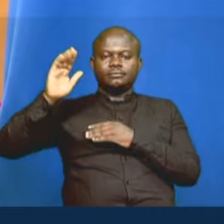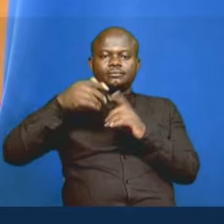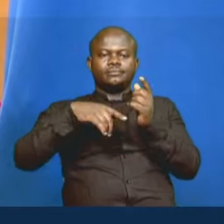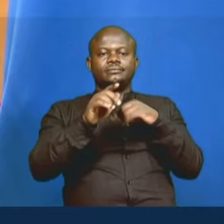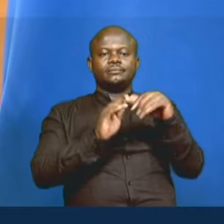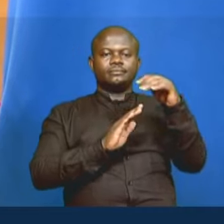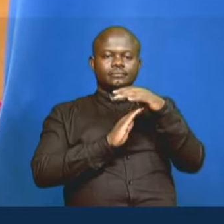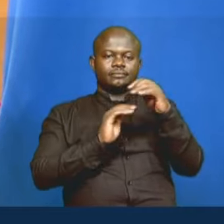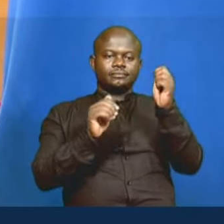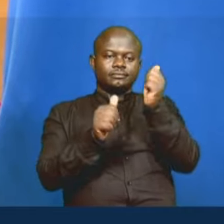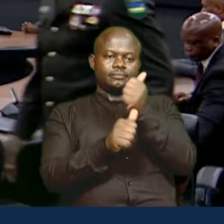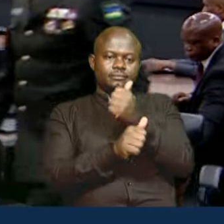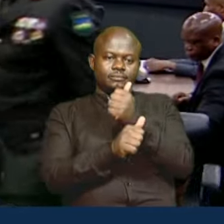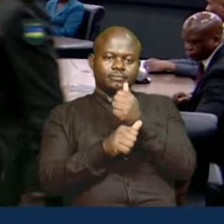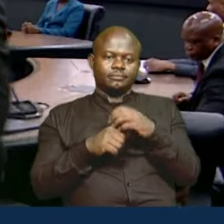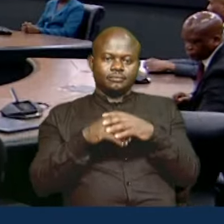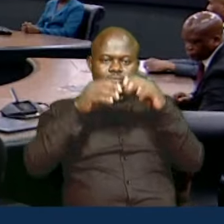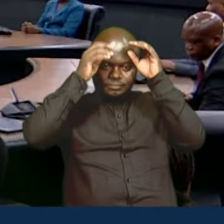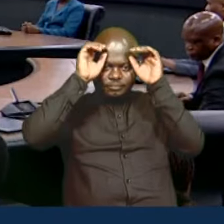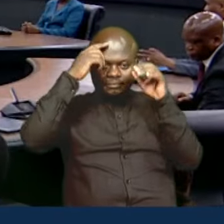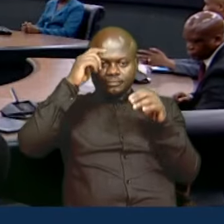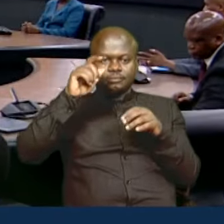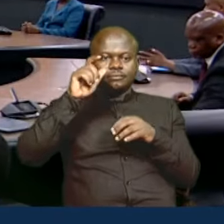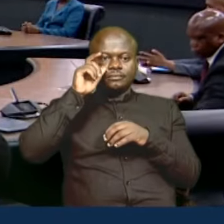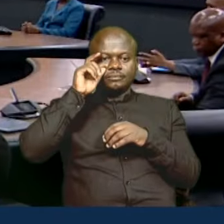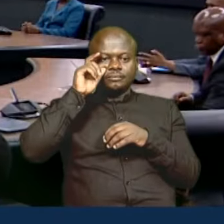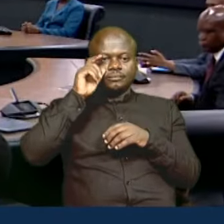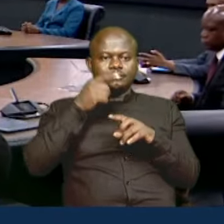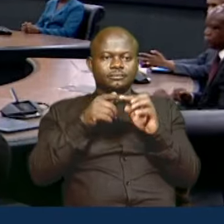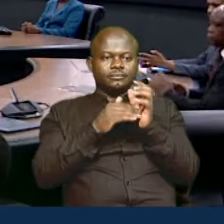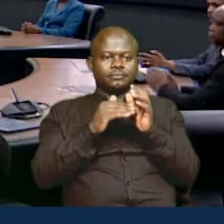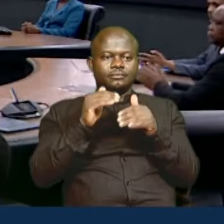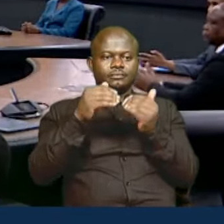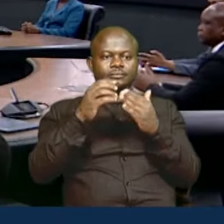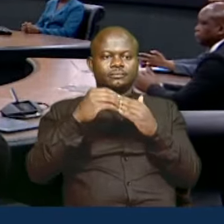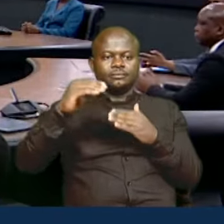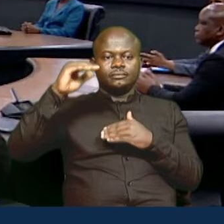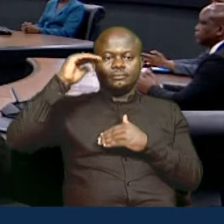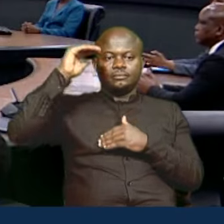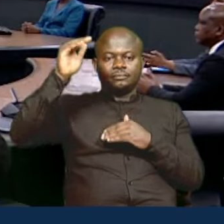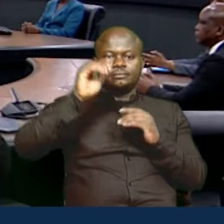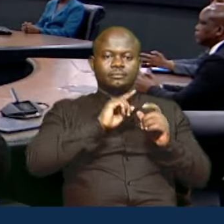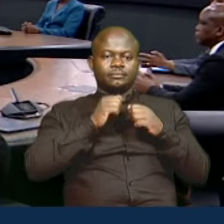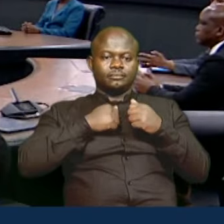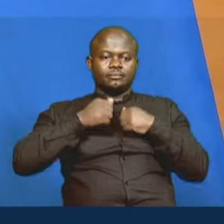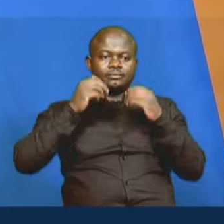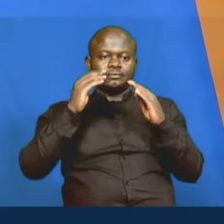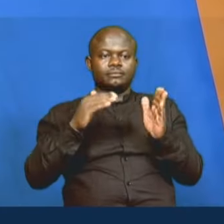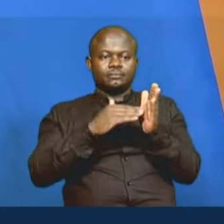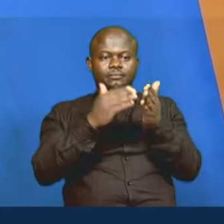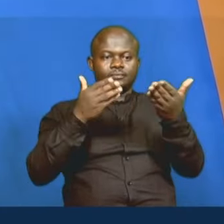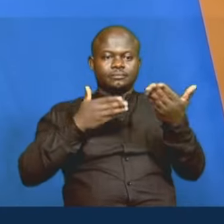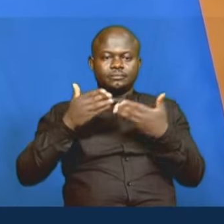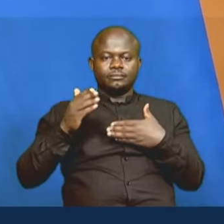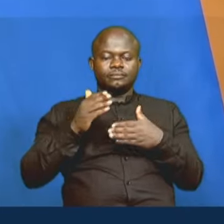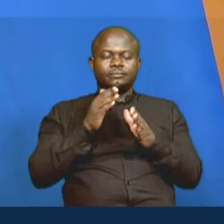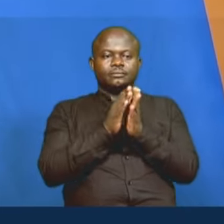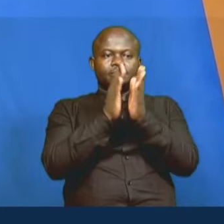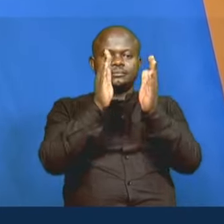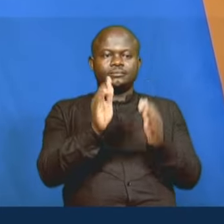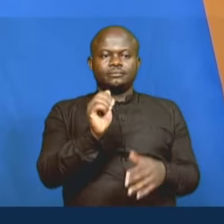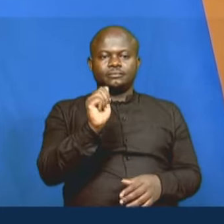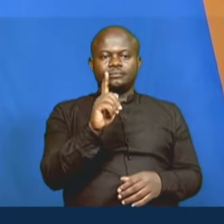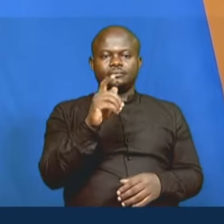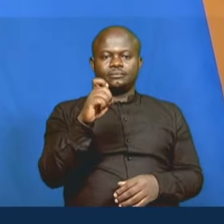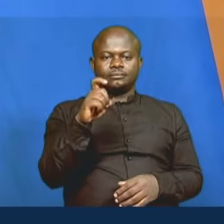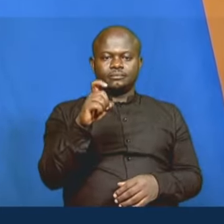mukuru wungirije. Perezida wa Repubulika Paul Kagame akaba n'umugaba w'ikirenga w'ingabo z'u Rwanda yanakiriye indahiro ya Major General Alex